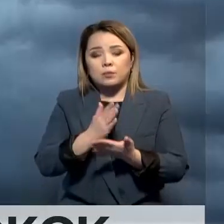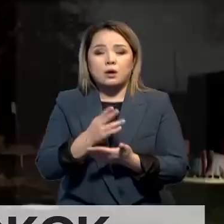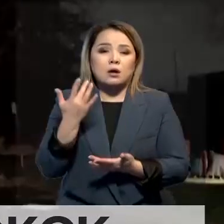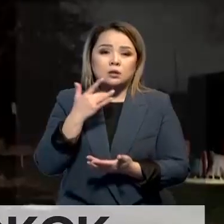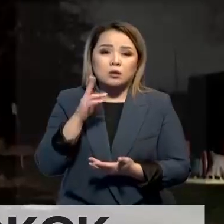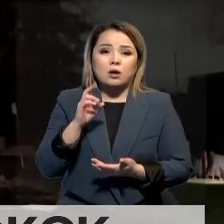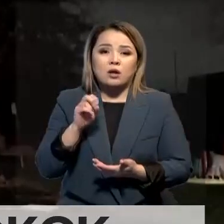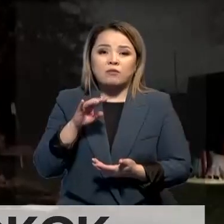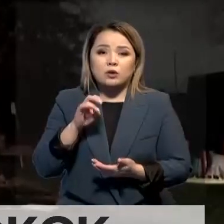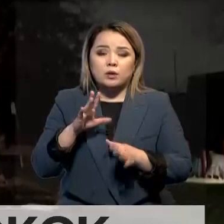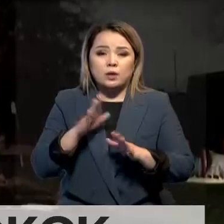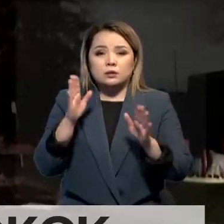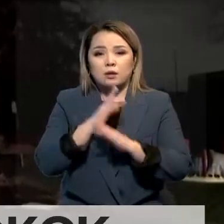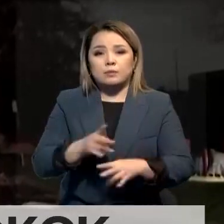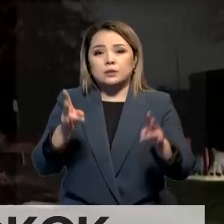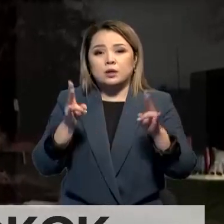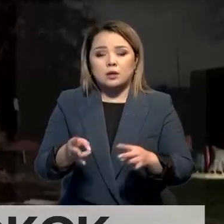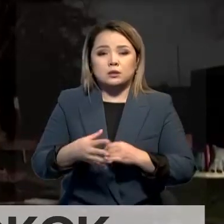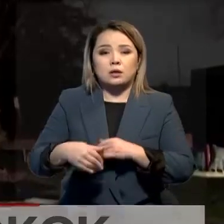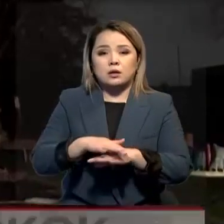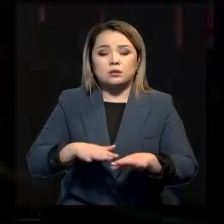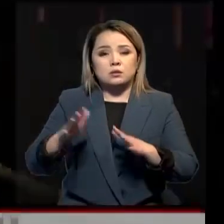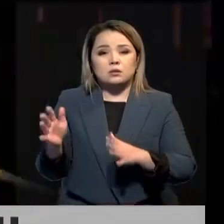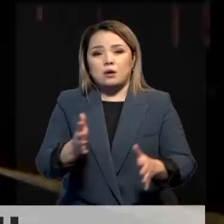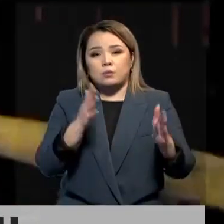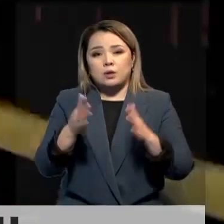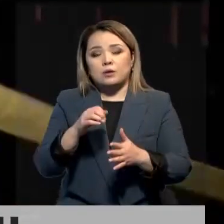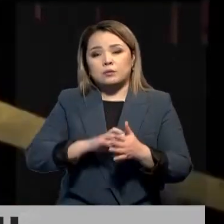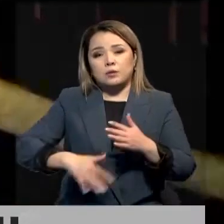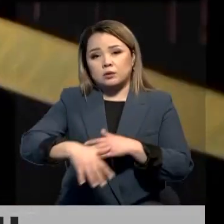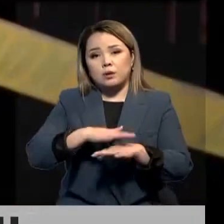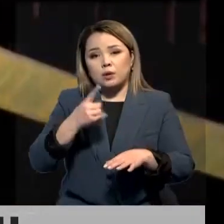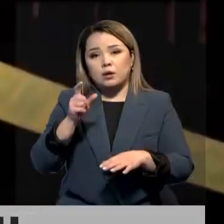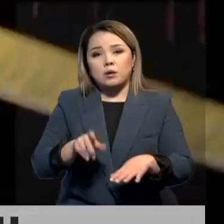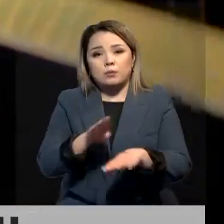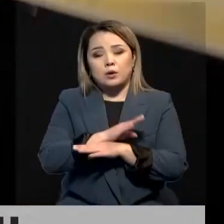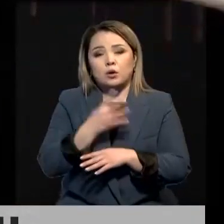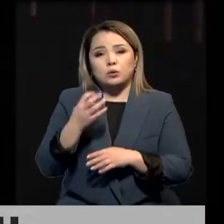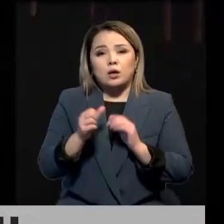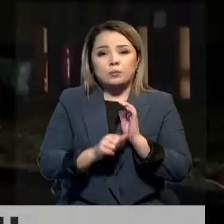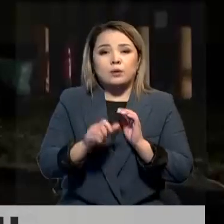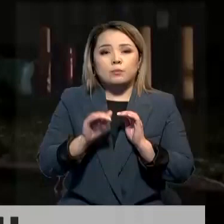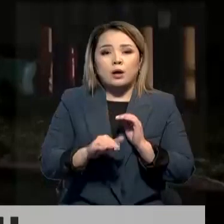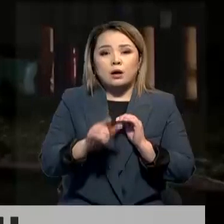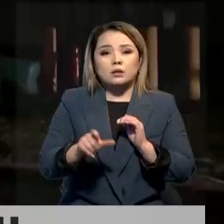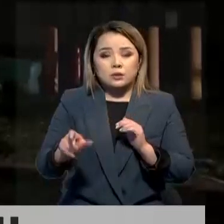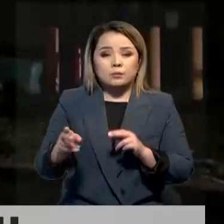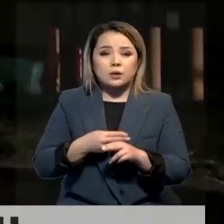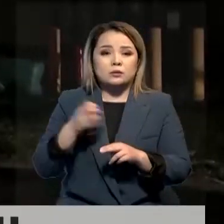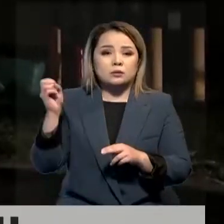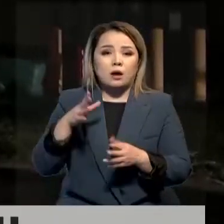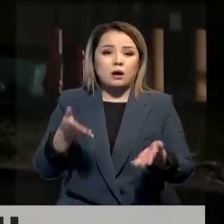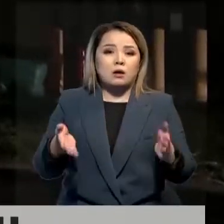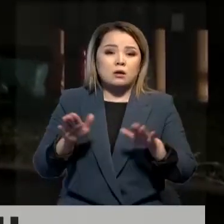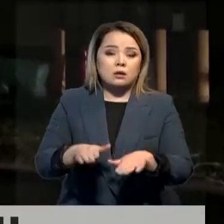штаты табиғат апатынан көз ашар емес. Аймаққа тағы да дауыл соқты. Салдарынан бір адам опат болды. 460 мың адам жарықсыз қалды.